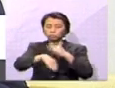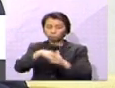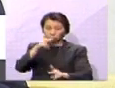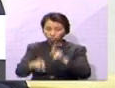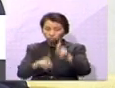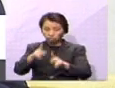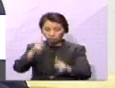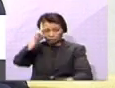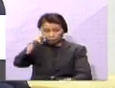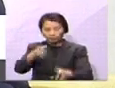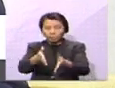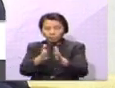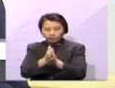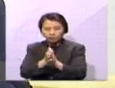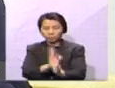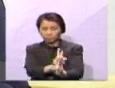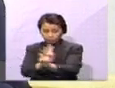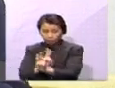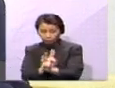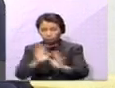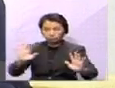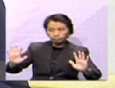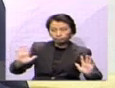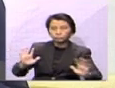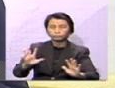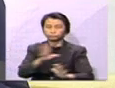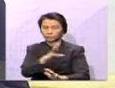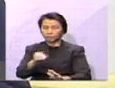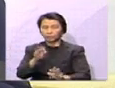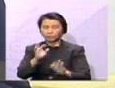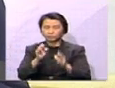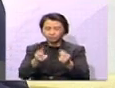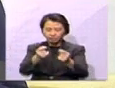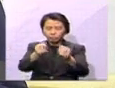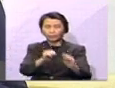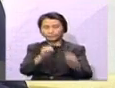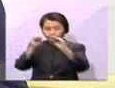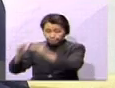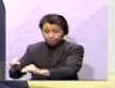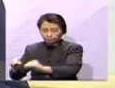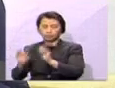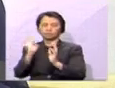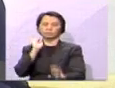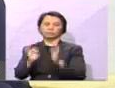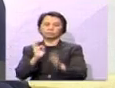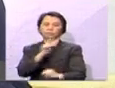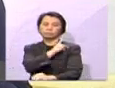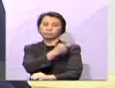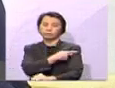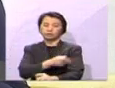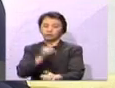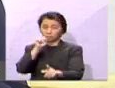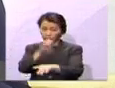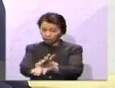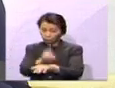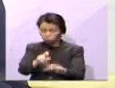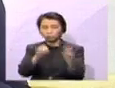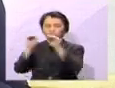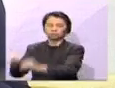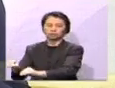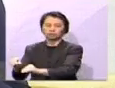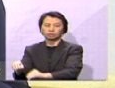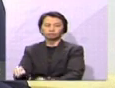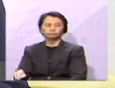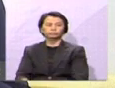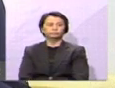Kelantan diminta agar berwaspada dan berpindah sekiranya diarahkan oleh pihak berkuasa Majah Ismail dan juru kamera